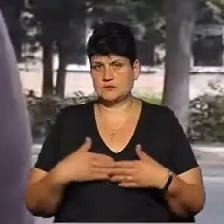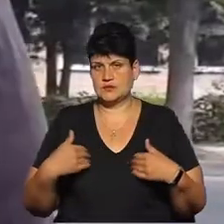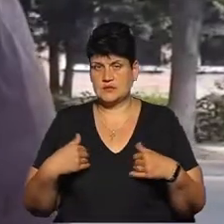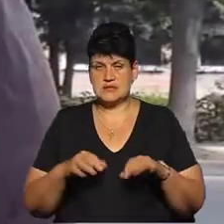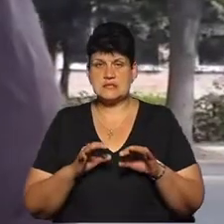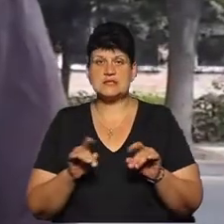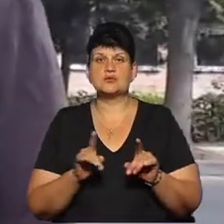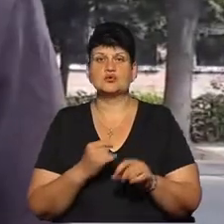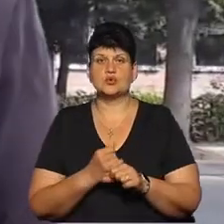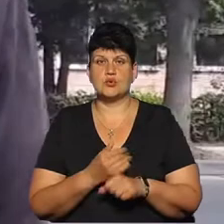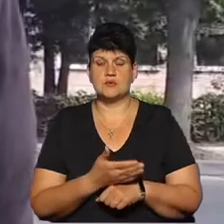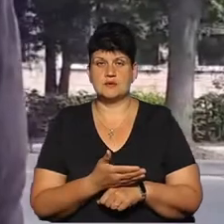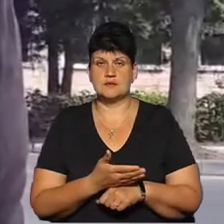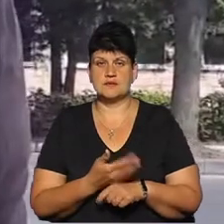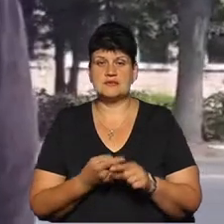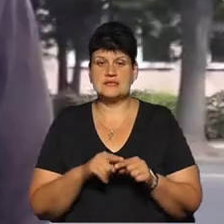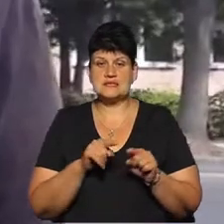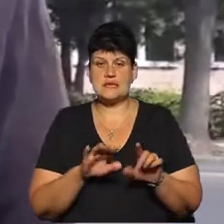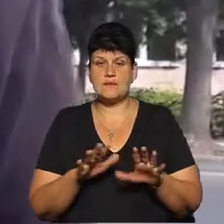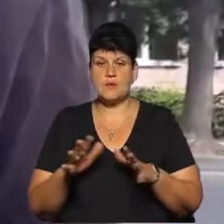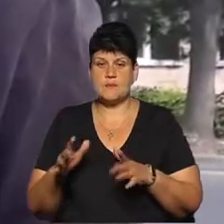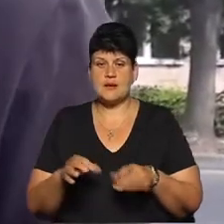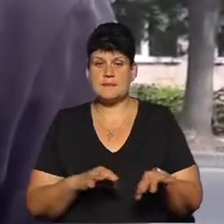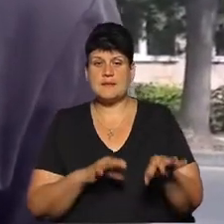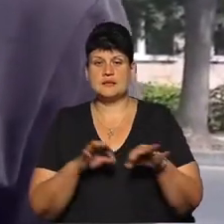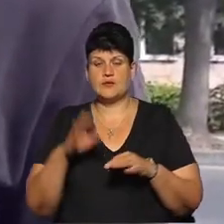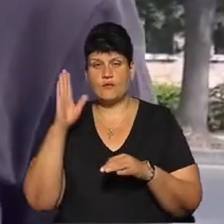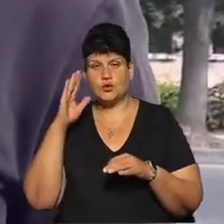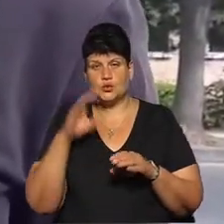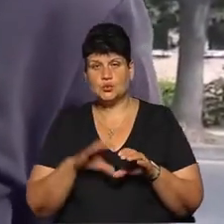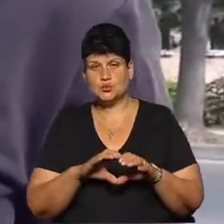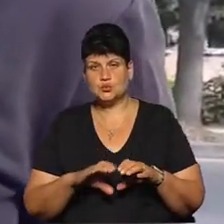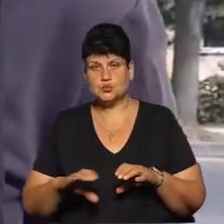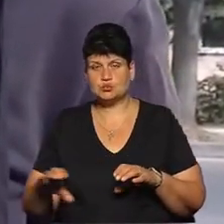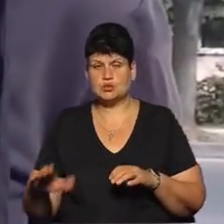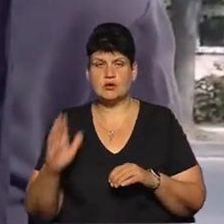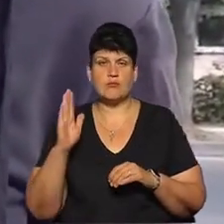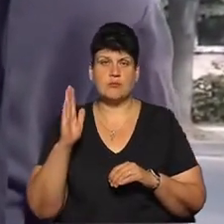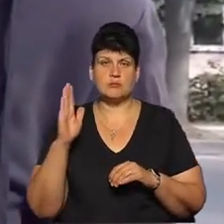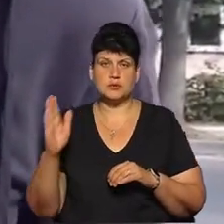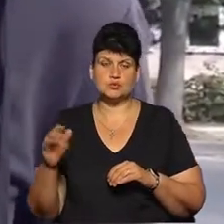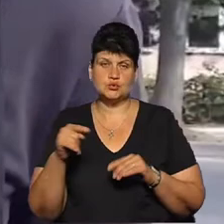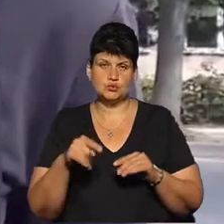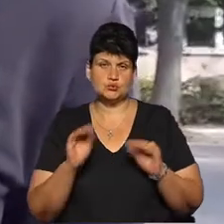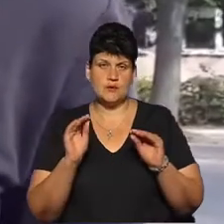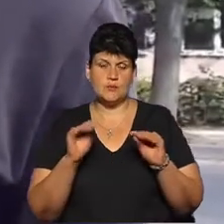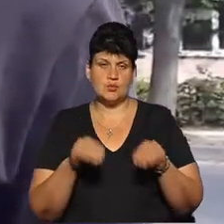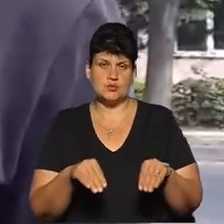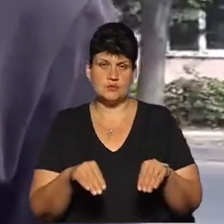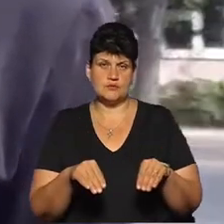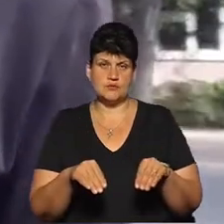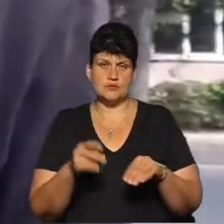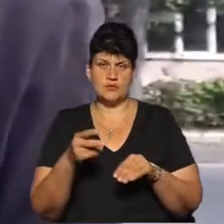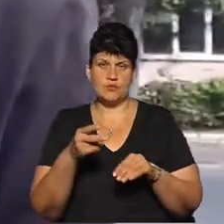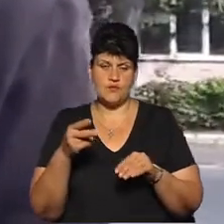В даний момент переносимо водяну трубу, на якій в майбутньому буде тут поставлений двохповерховий